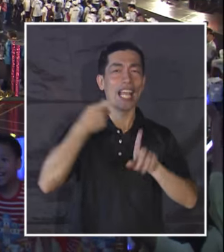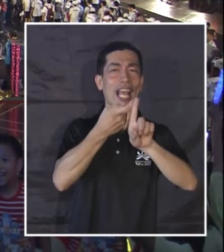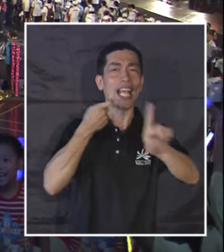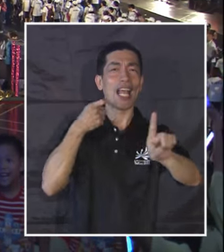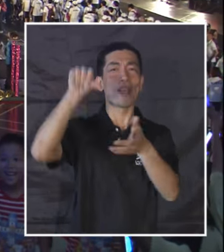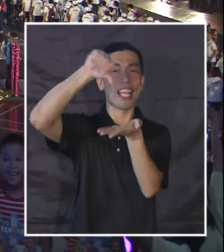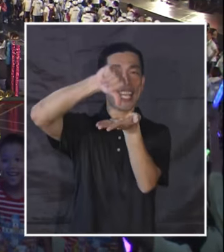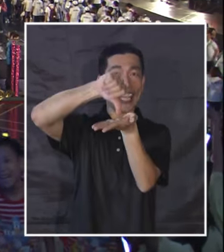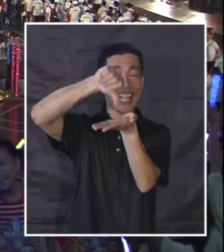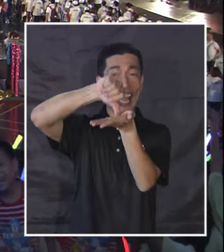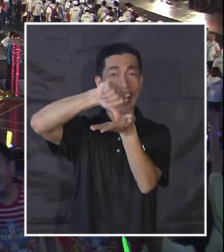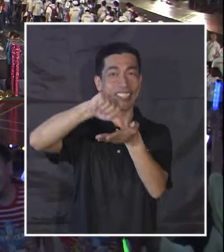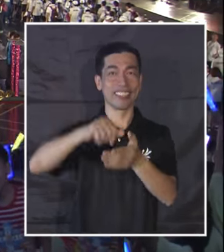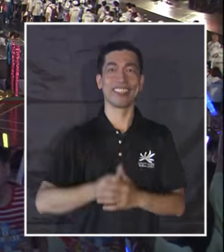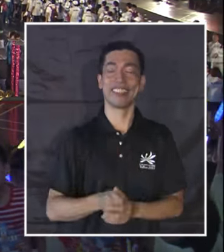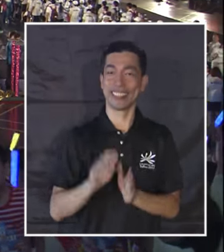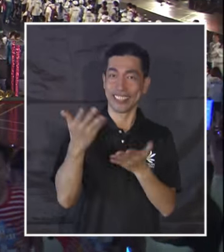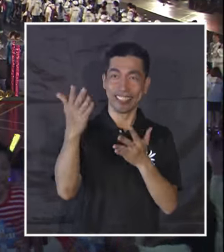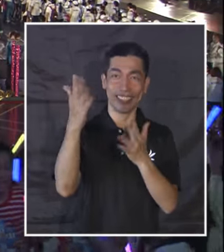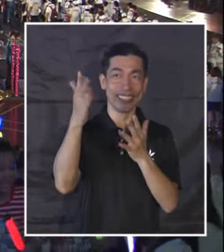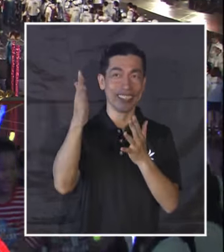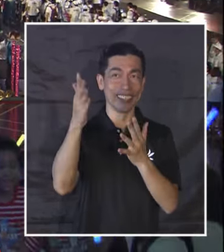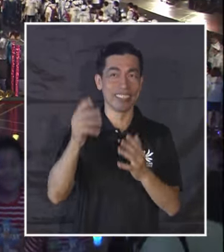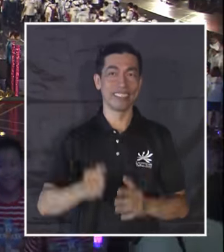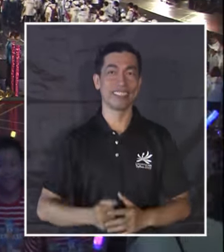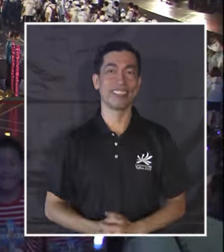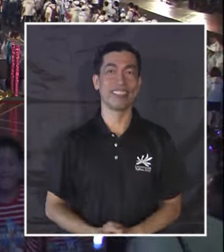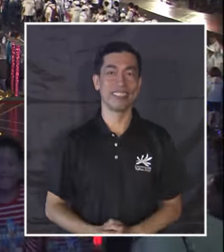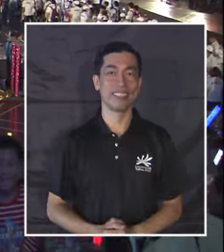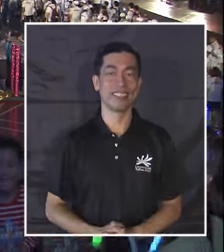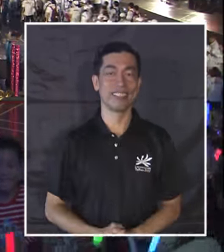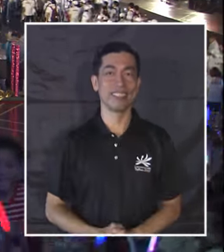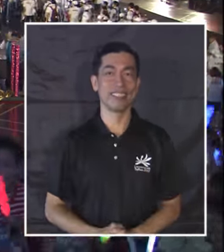迎他。 欢迎主席 ，Welcome， Welcome to Taiwan。